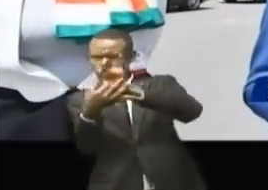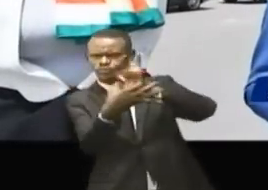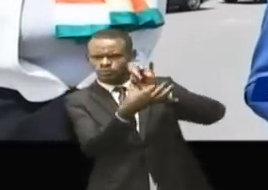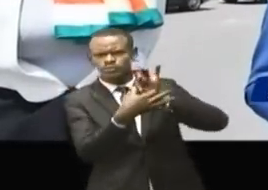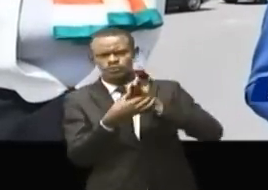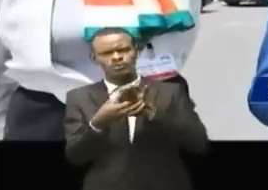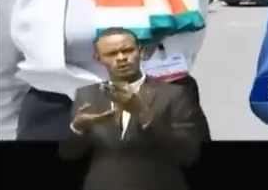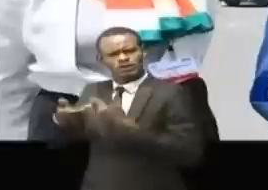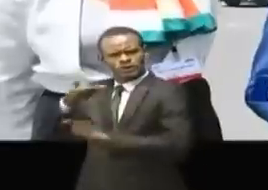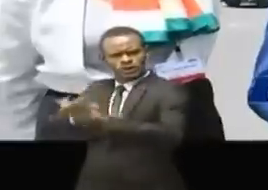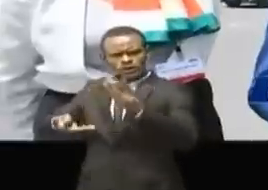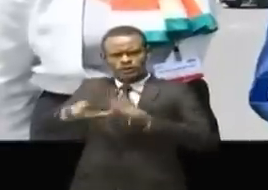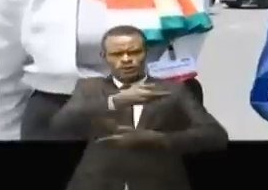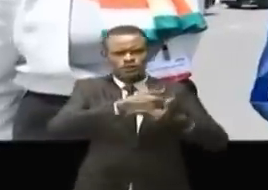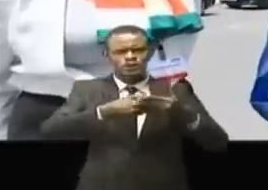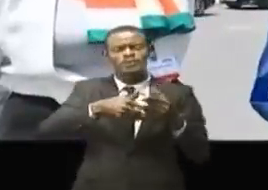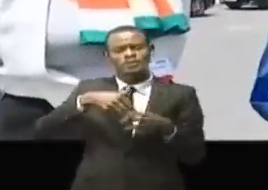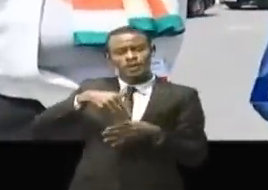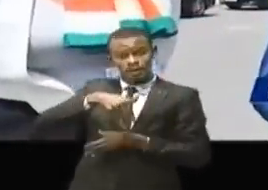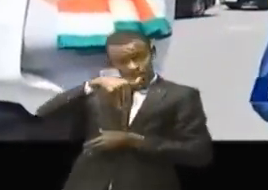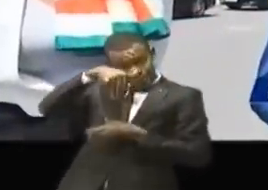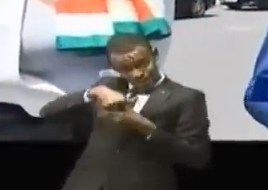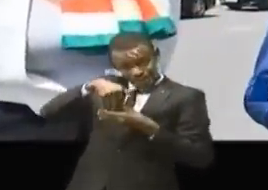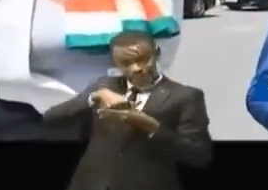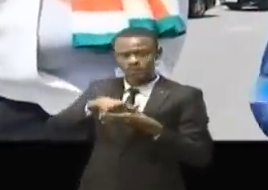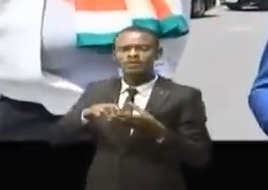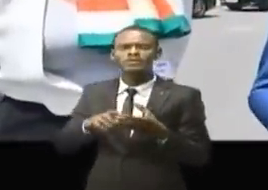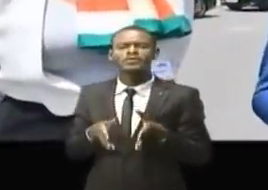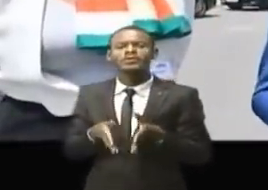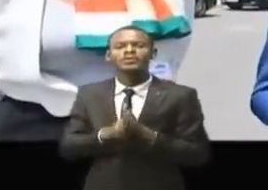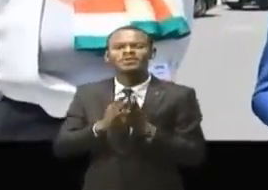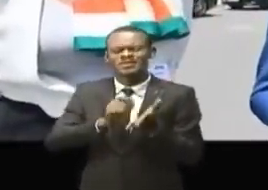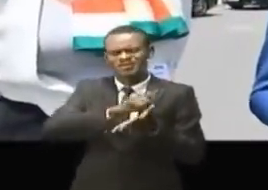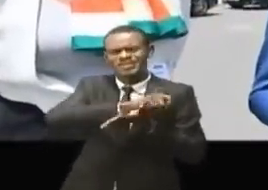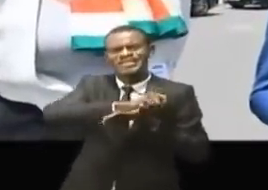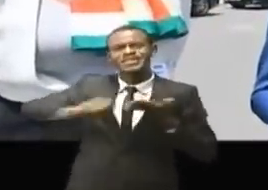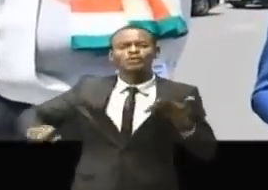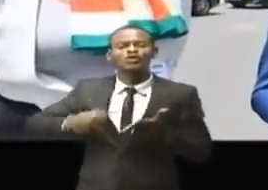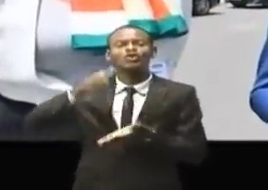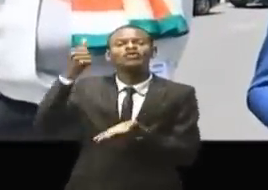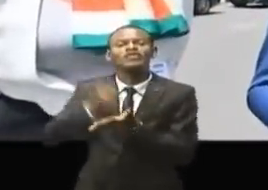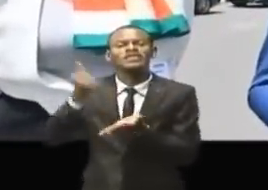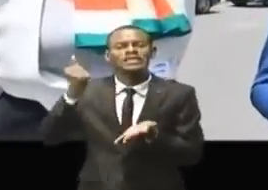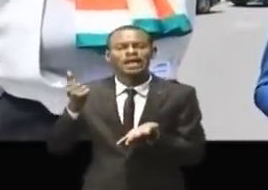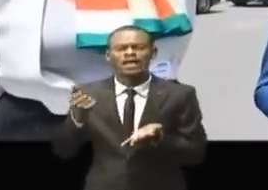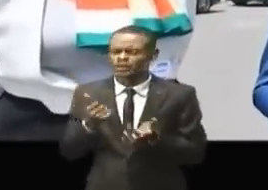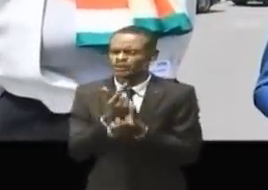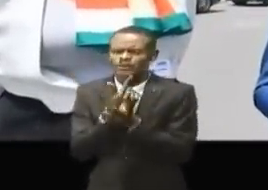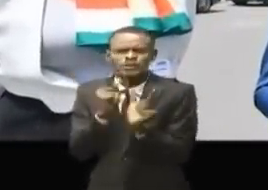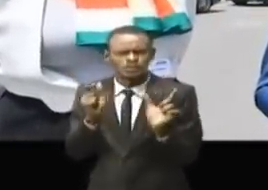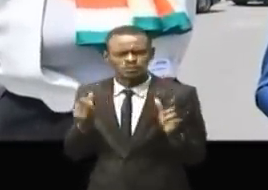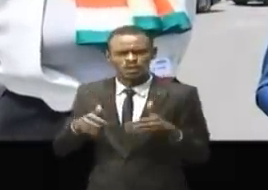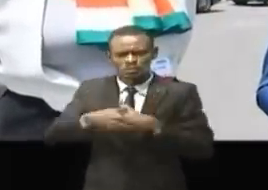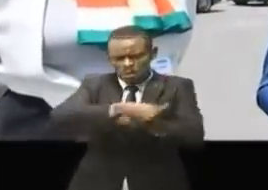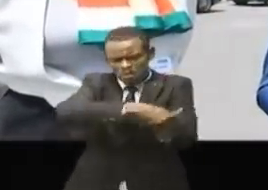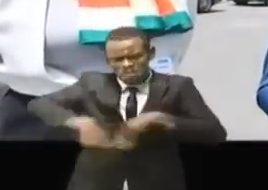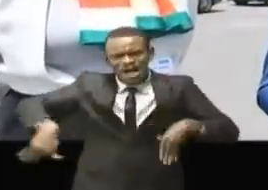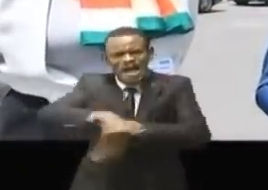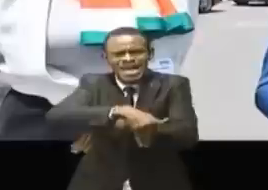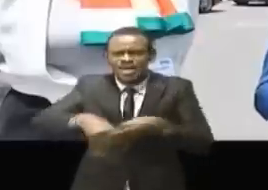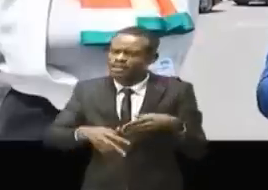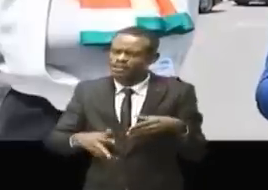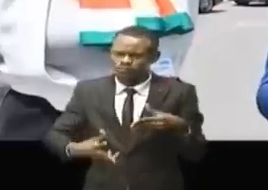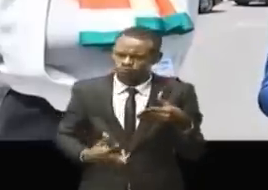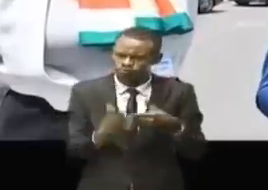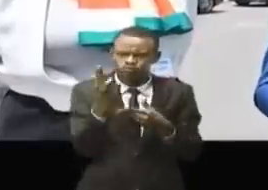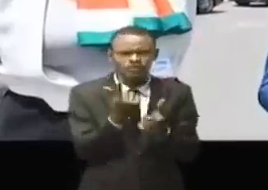pays francophones. J'ai évoqué la question de suppression des visas, suppression des barrières. On doit également mettre fin aux phénomènes comme